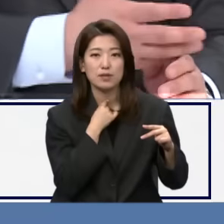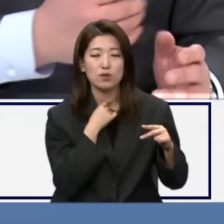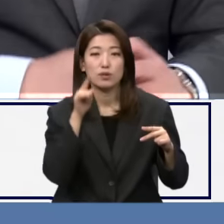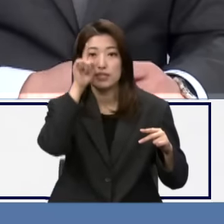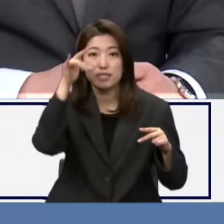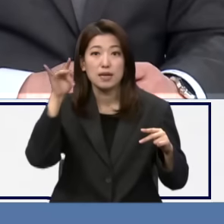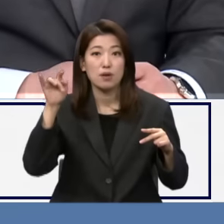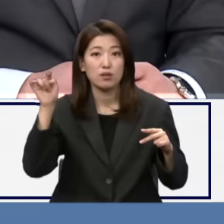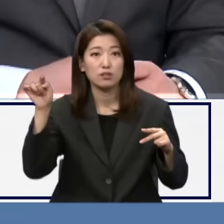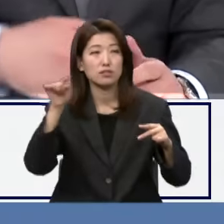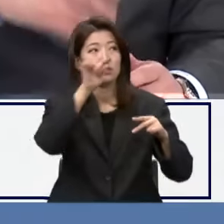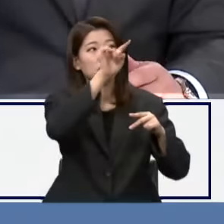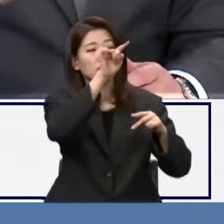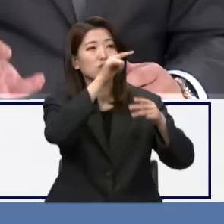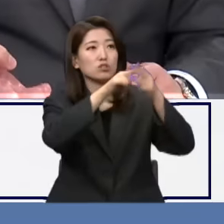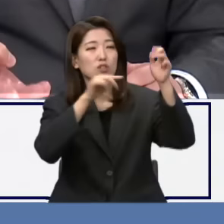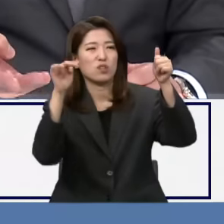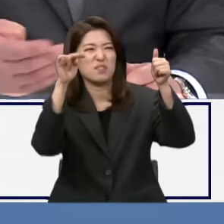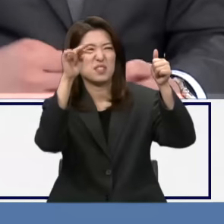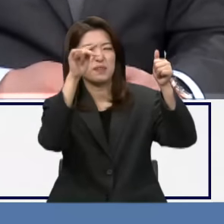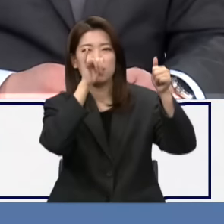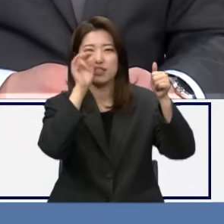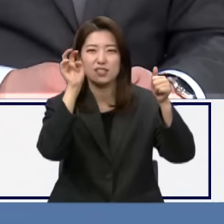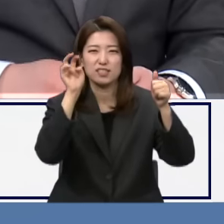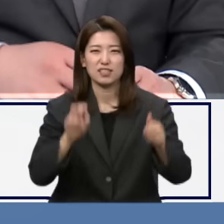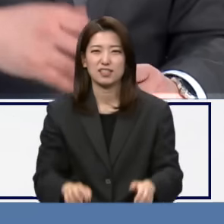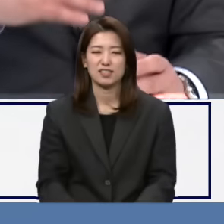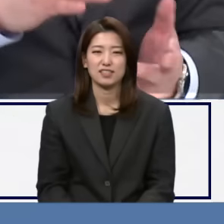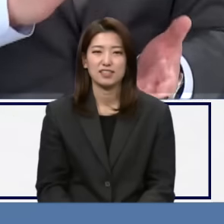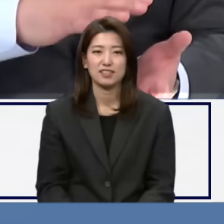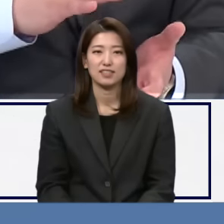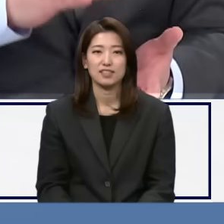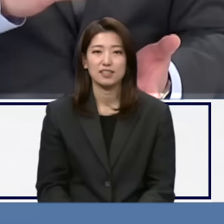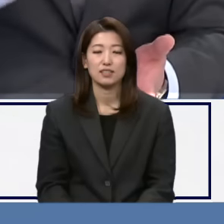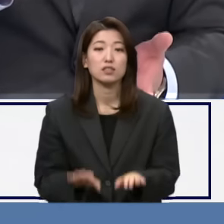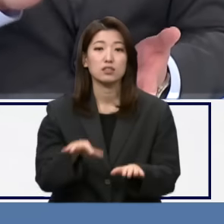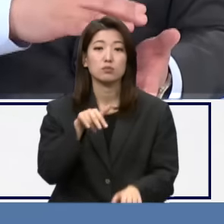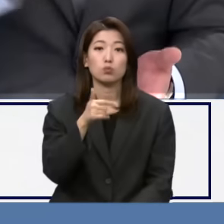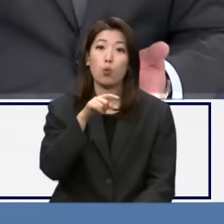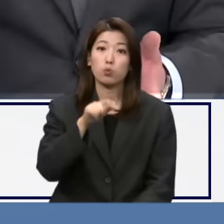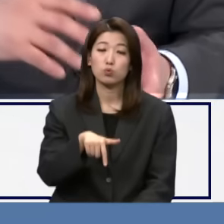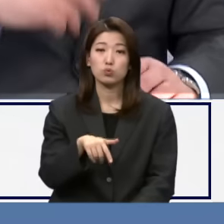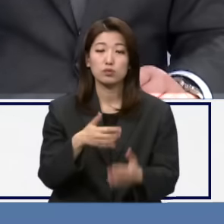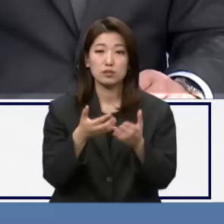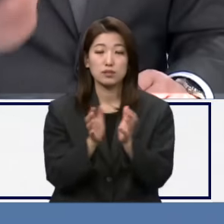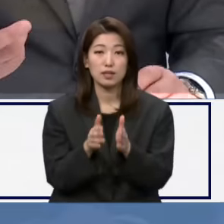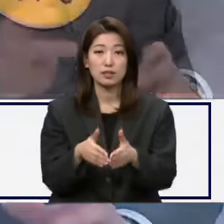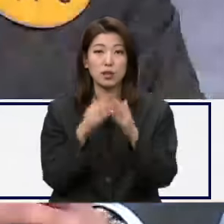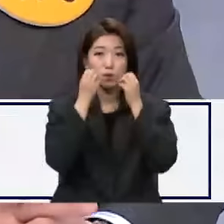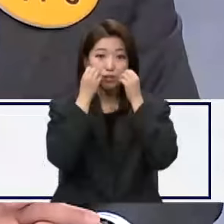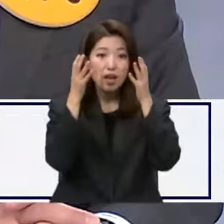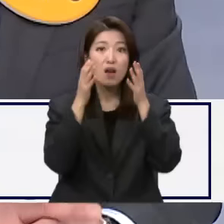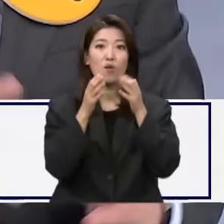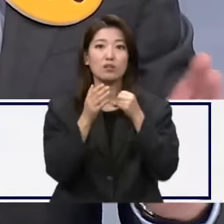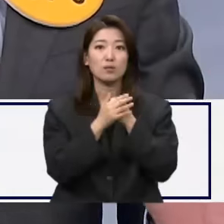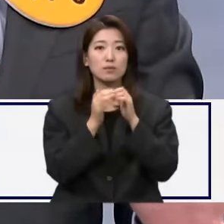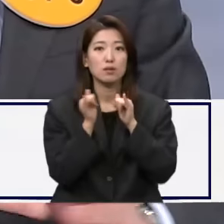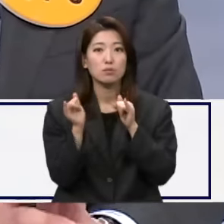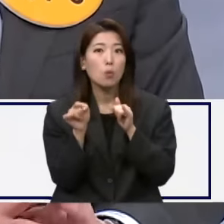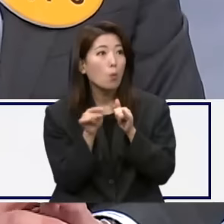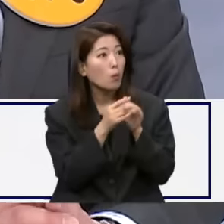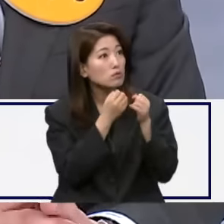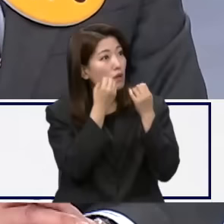뭐 데비는 나오셨습니다은 아마 컨벤션 효과도 있는 거고 그다음에 여러 가지 뭐 저 유의미한 지금 데이터들이 상승세를 보이는 건 맞습니다 맞는데 과연